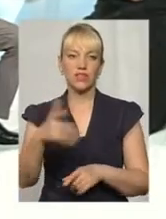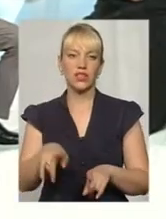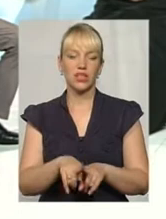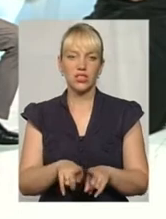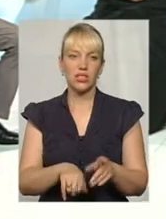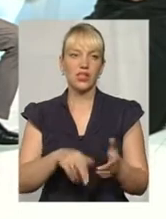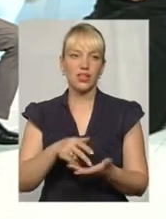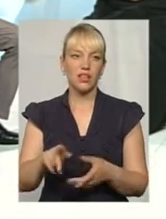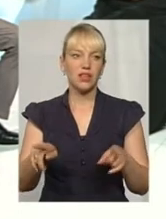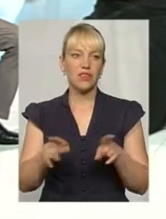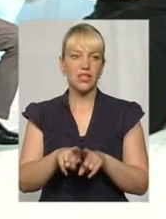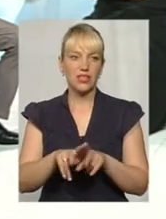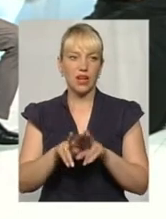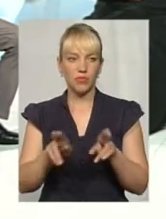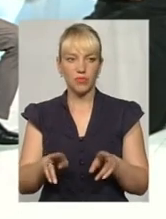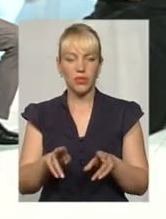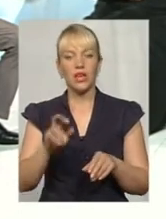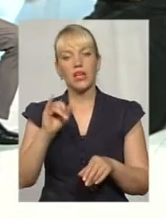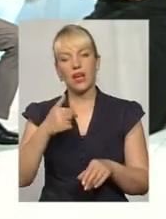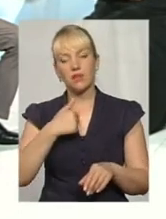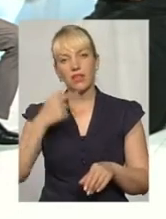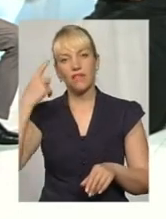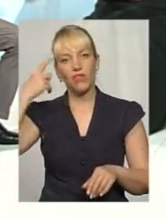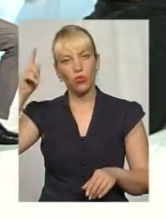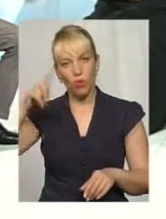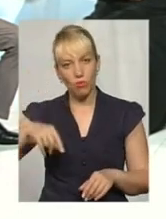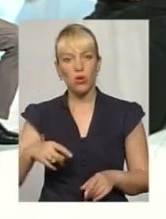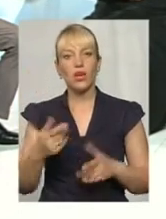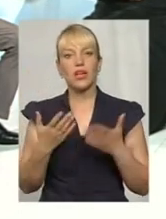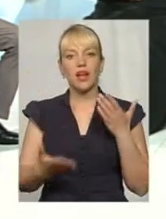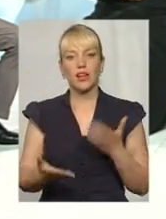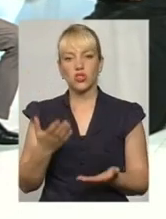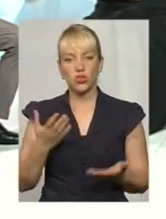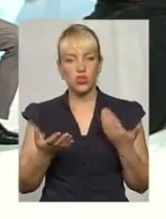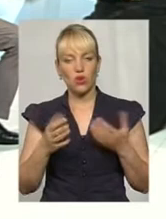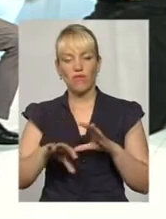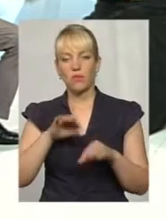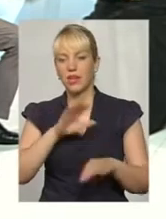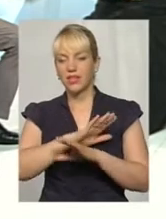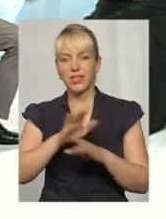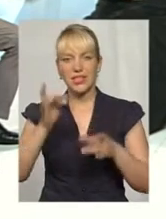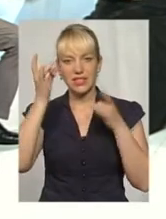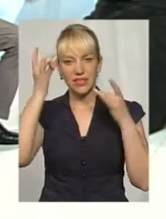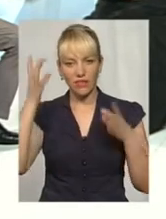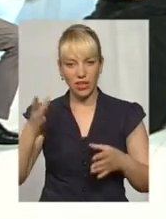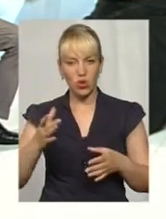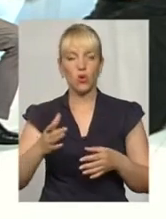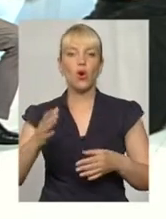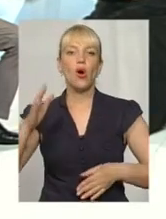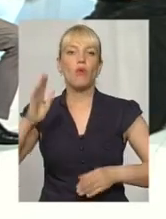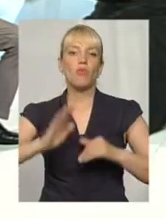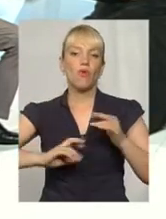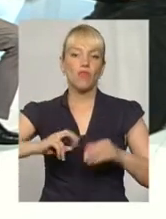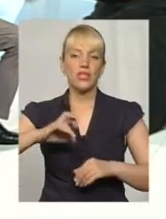скажімо, в тому загальному ключі? Тому що, наскільки мені відомо, якщо вибирати не цивільну професію, а військову, дуже